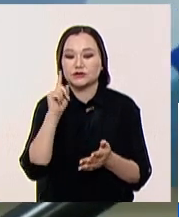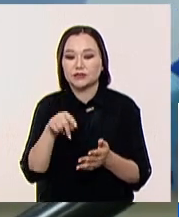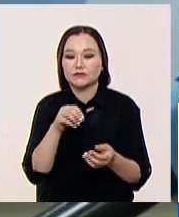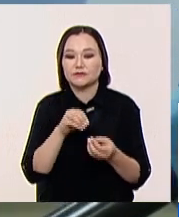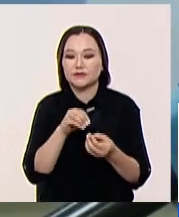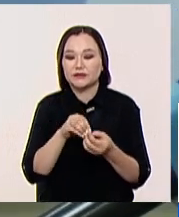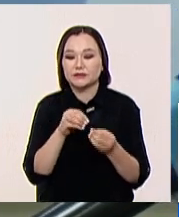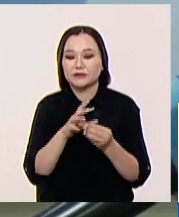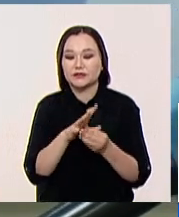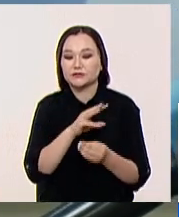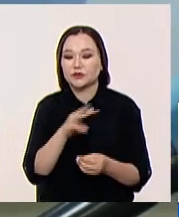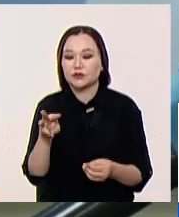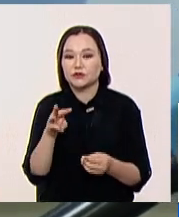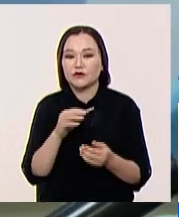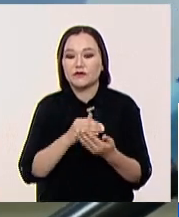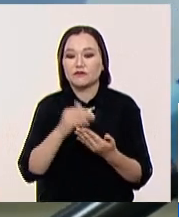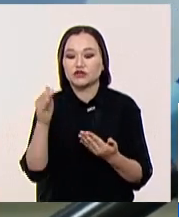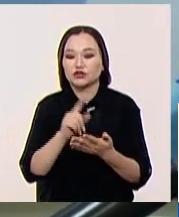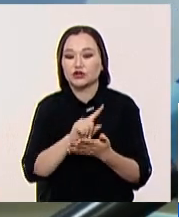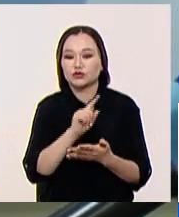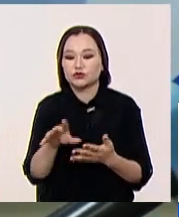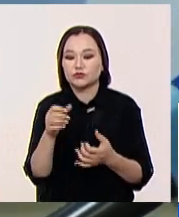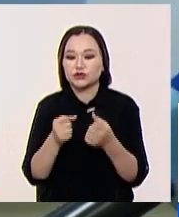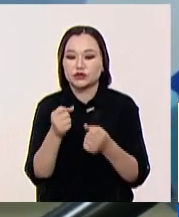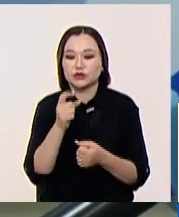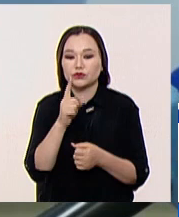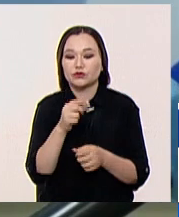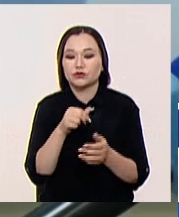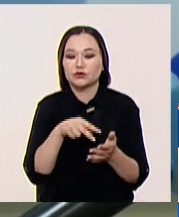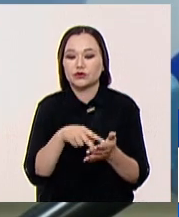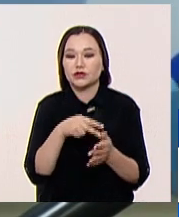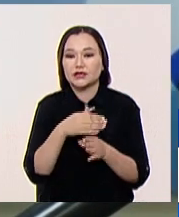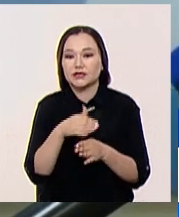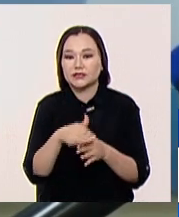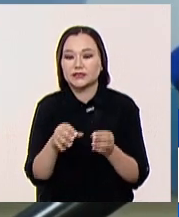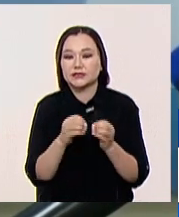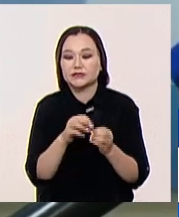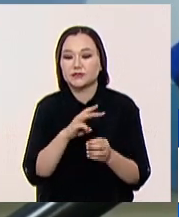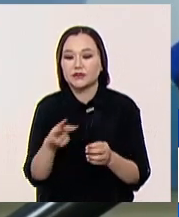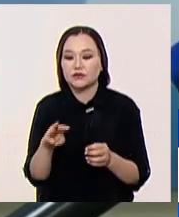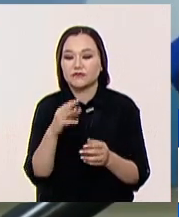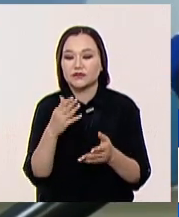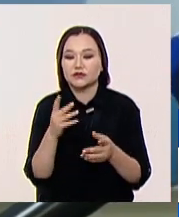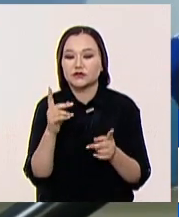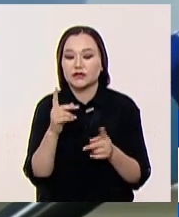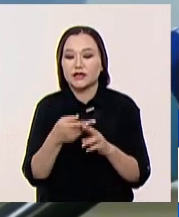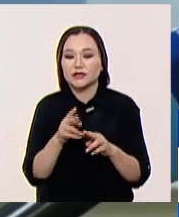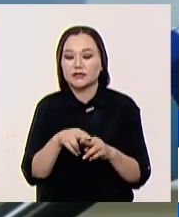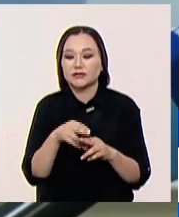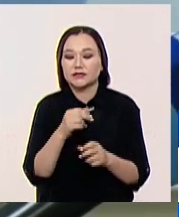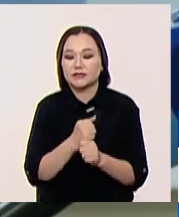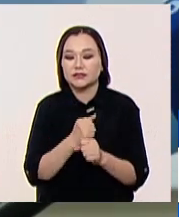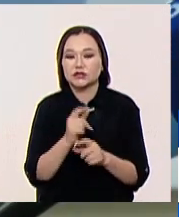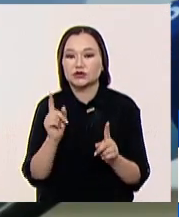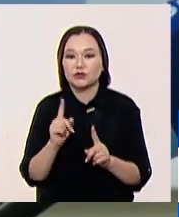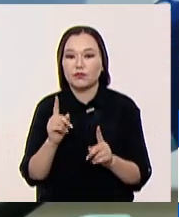же. 15 миллионов не должна превышать автомобиль. Но сумма кредита 10 миллионов. То есть это дело сделалось для